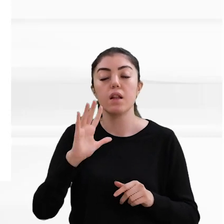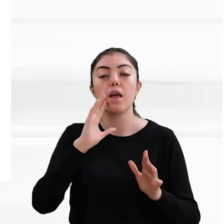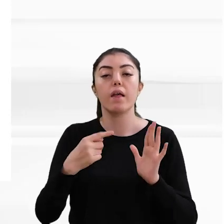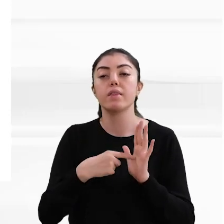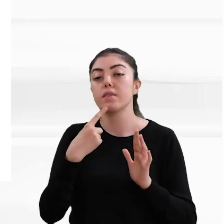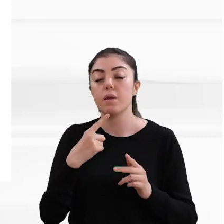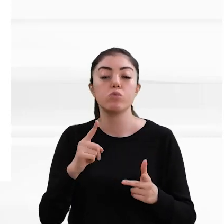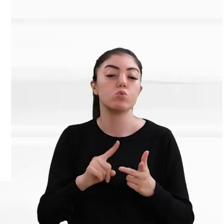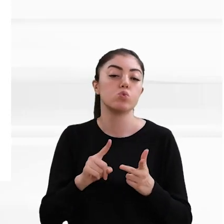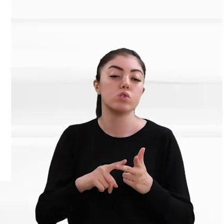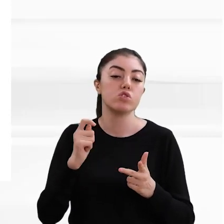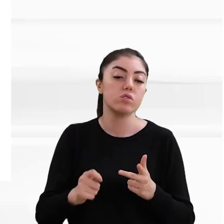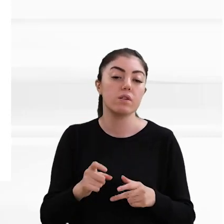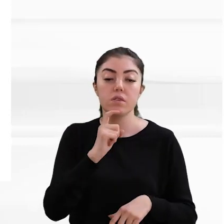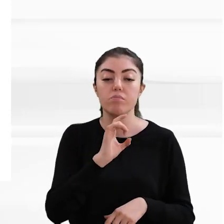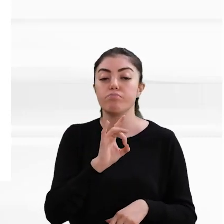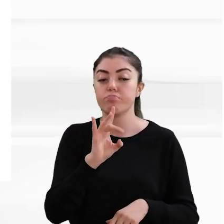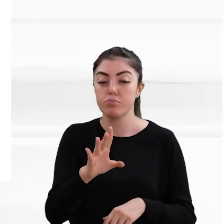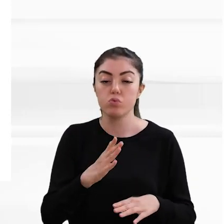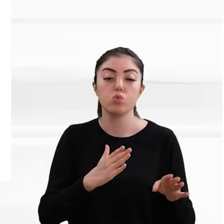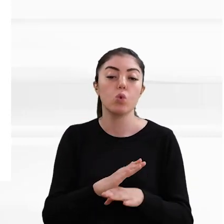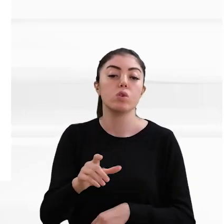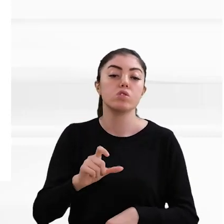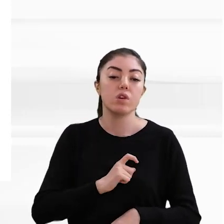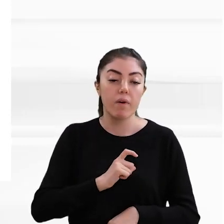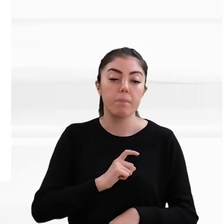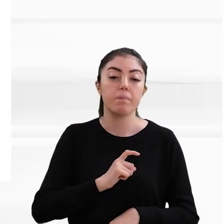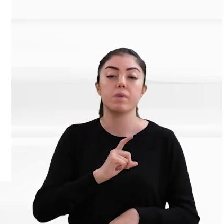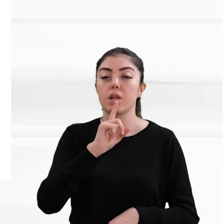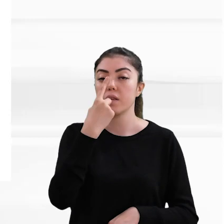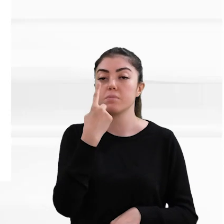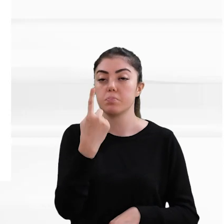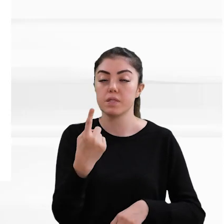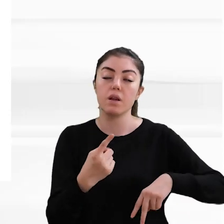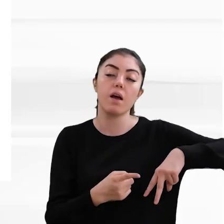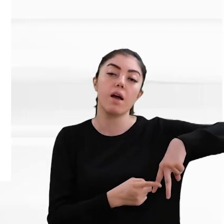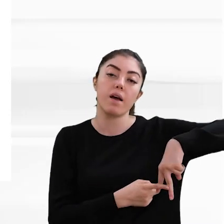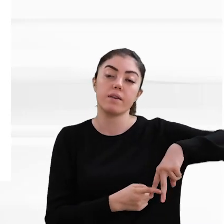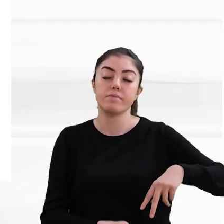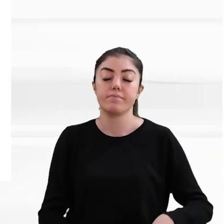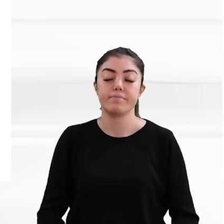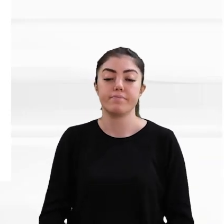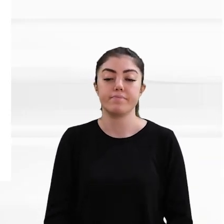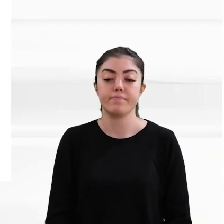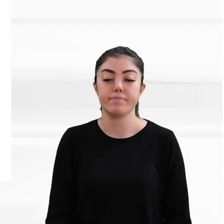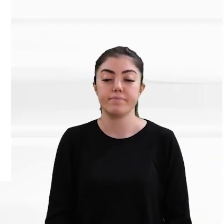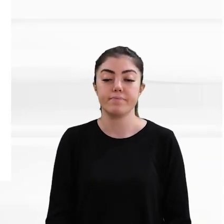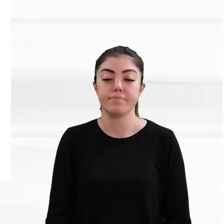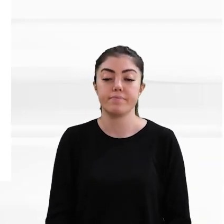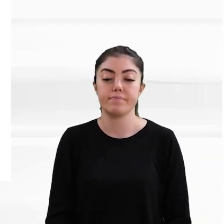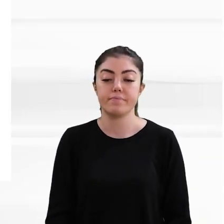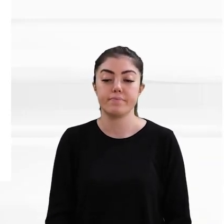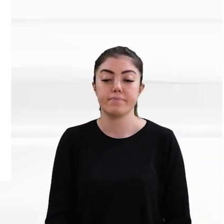vardır. Biz buna merkezcil ivme diyoruz. Üçüncü ifade öncülümüz yanlıştır. Bu durumda doğru cevabımız yalnız bir